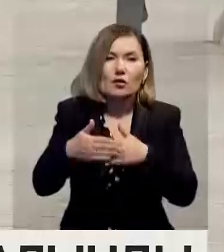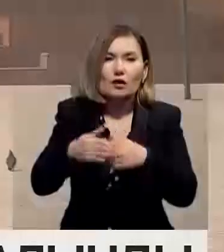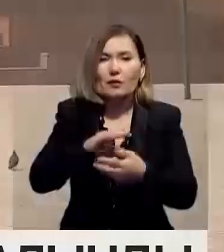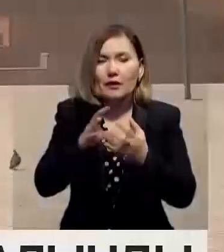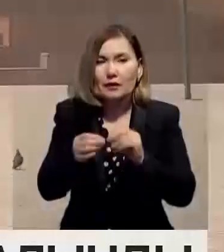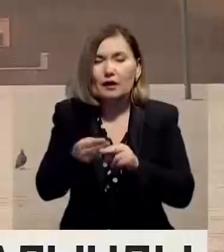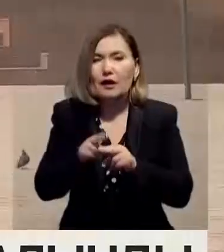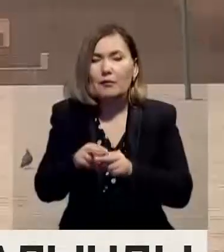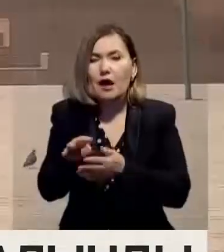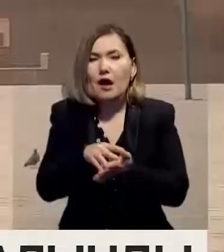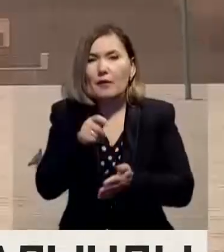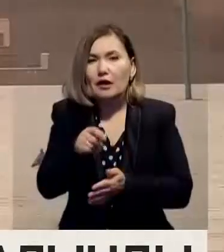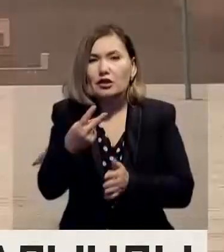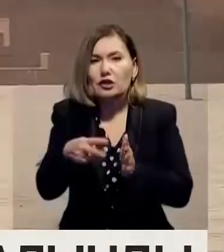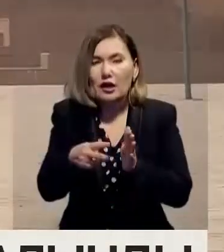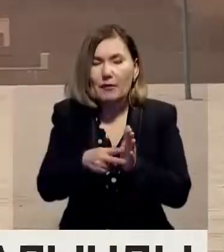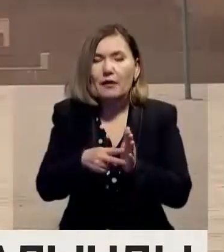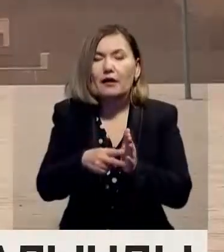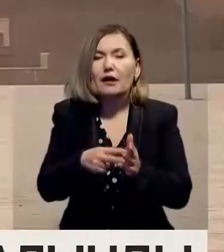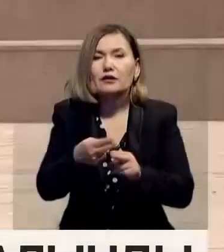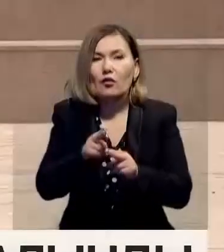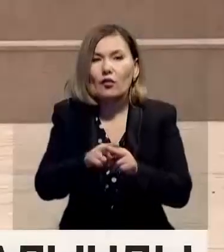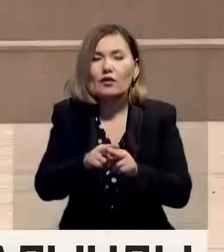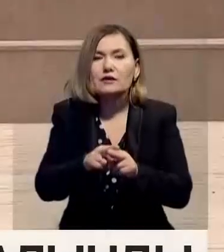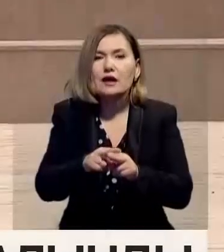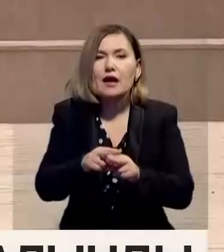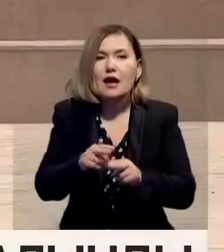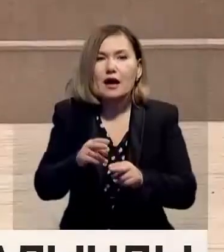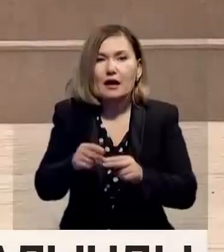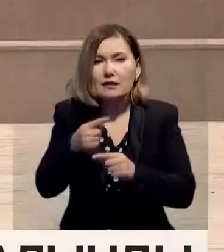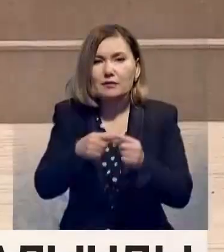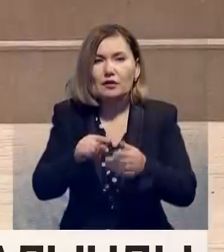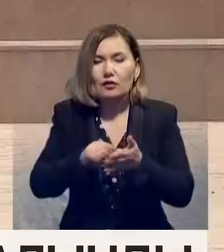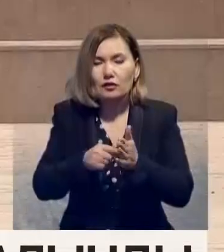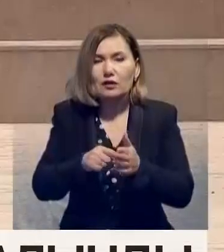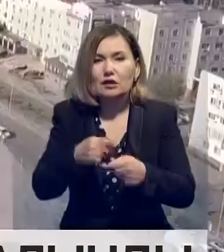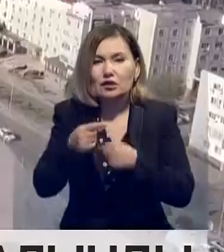Ниет білдіргендер 27 кәсіпкерлік нүктені тендердан ұтып пайдалана алады.